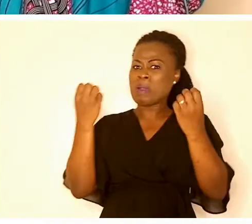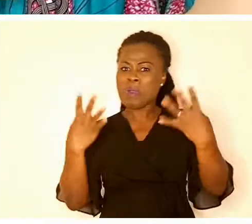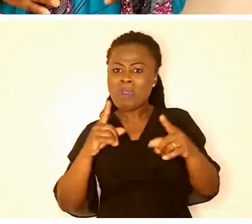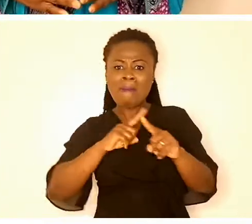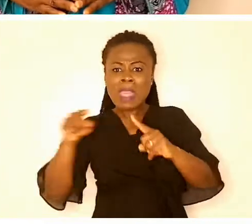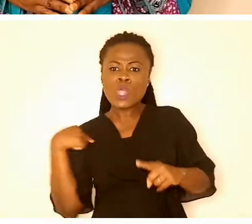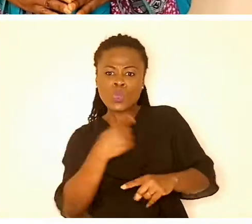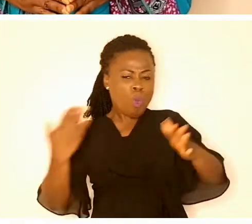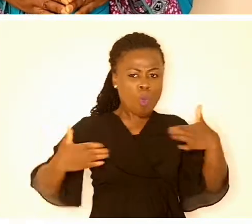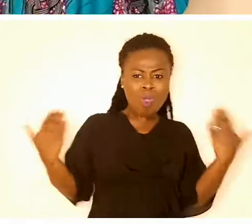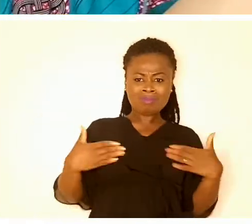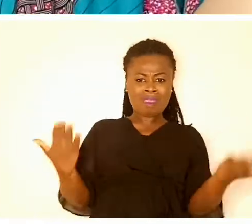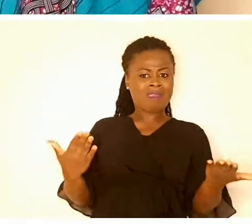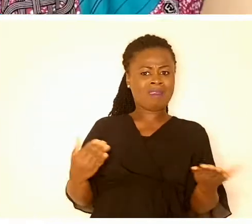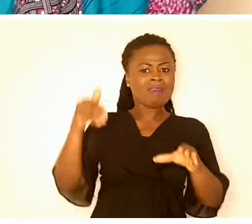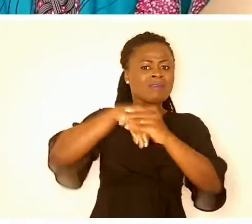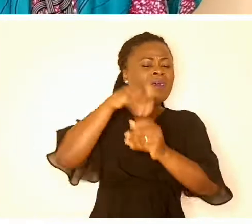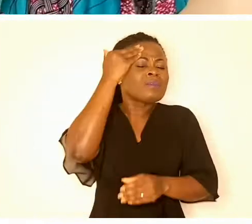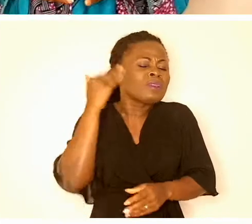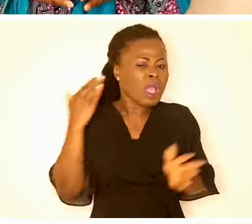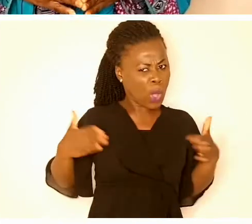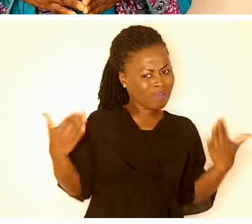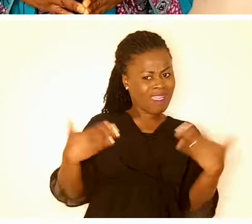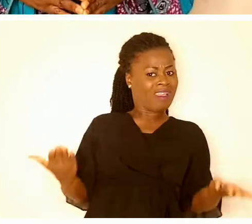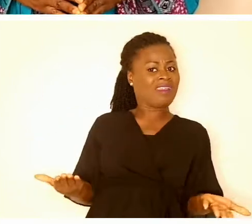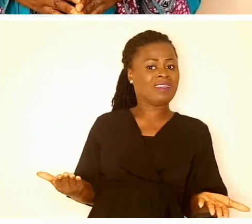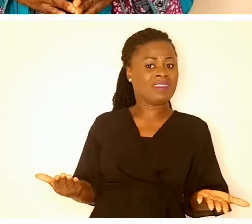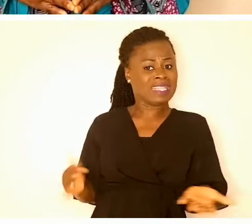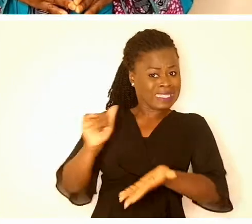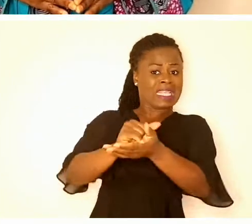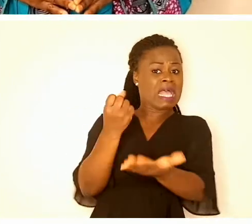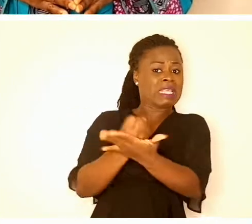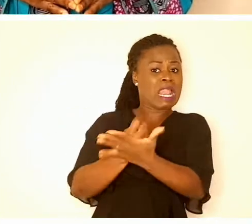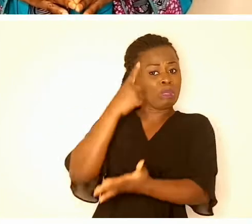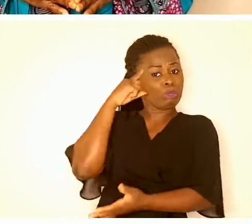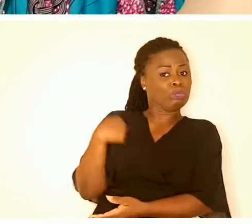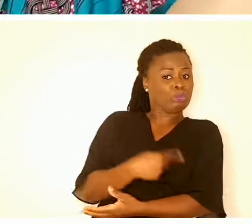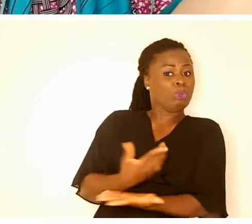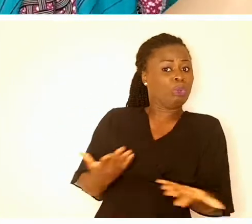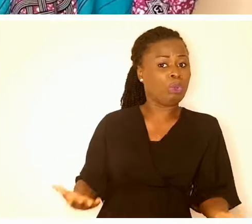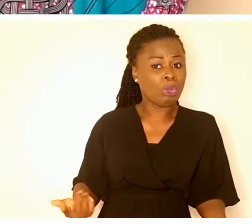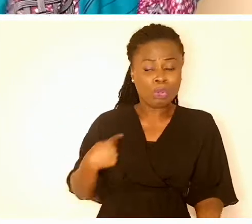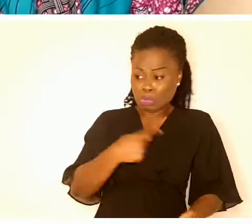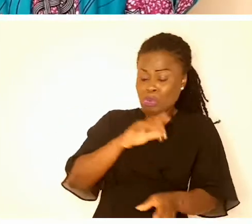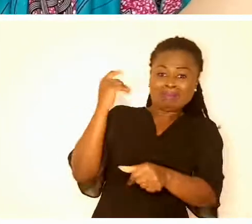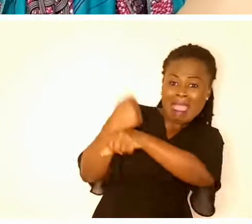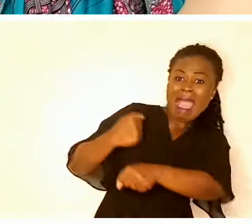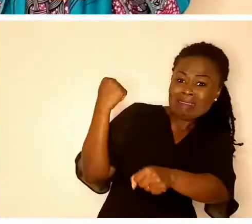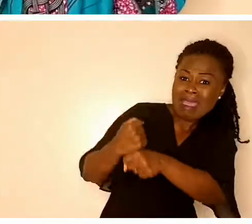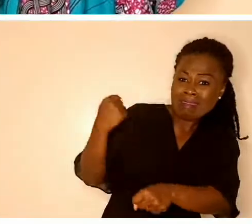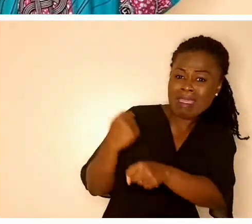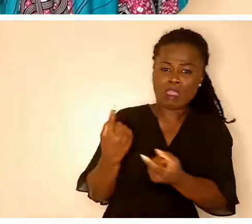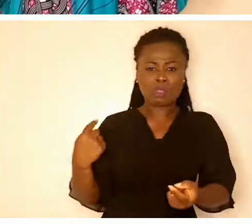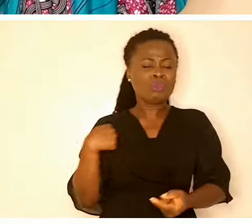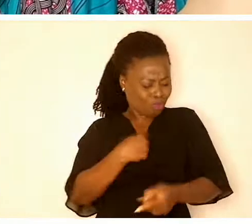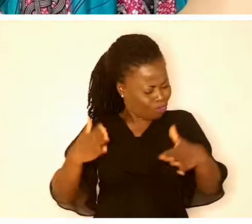morale. La satisfaction morale, c'est ça notre salaire. Après tout le travail que nous abattons, mais nous sommes